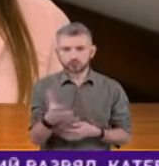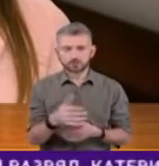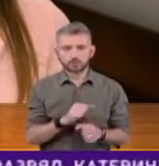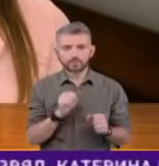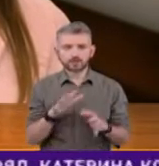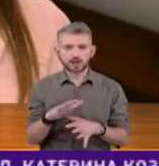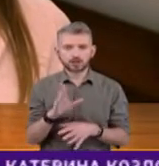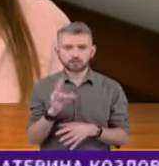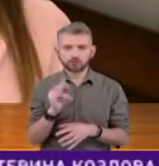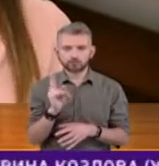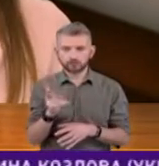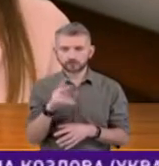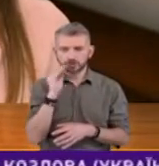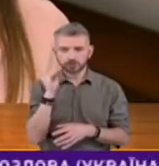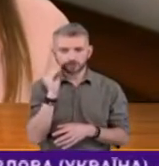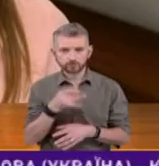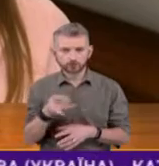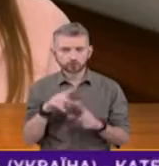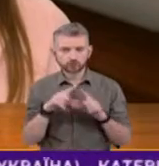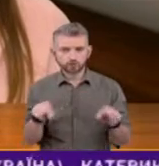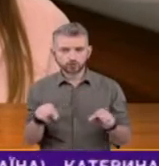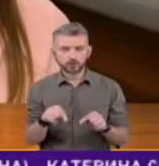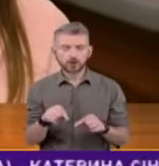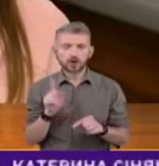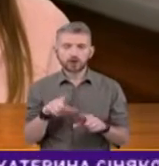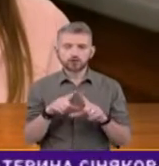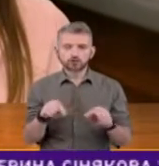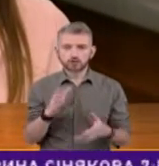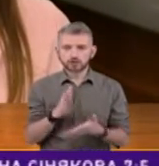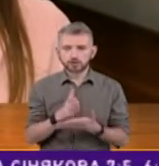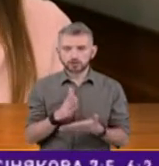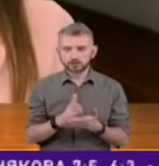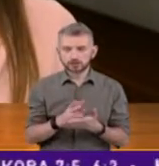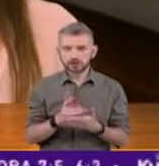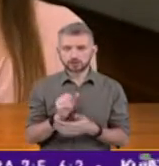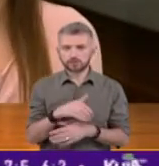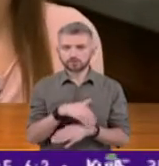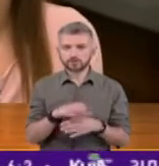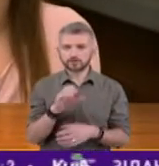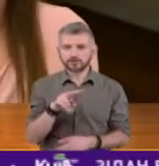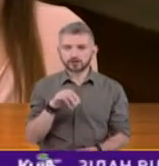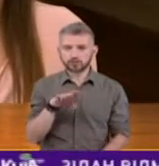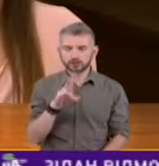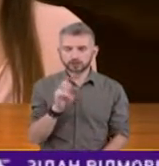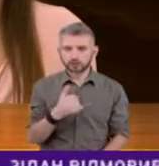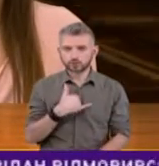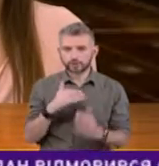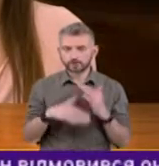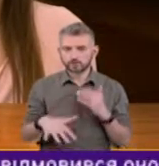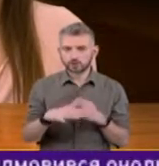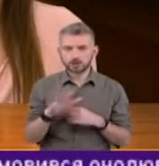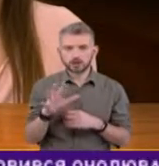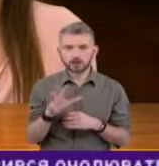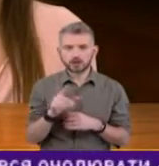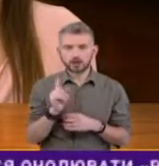віддати внука в Шевченківському районі в школу, хоча школа знаходиться на Салютній у нас в дворі. Але саме свідоцтво